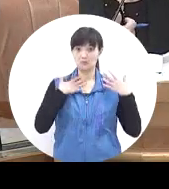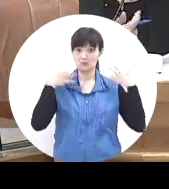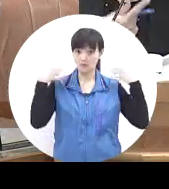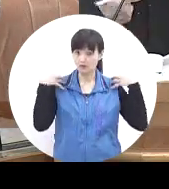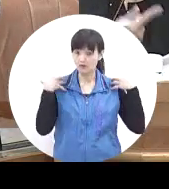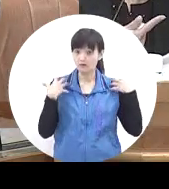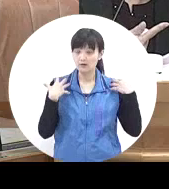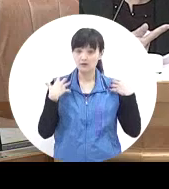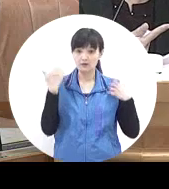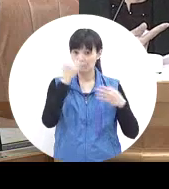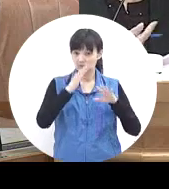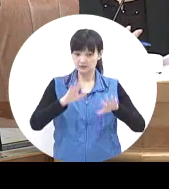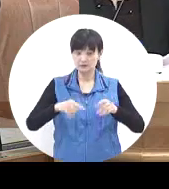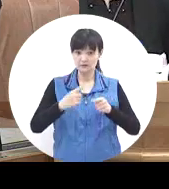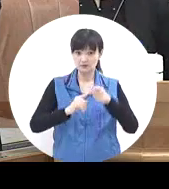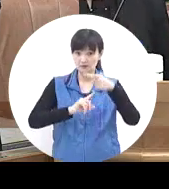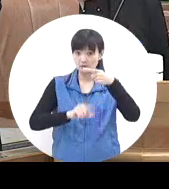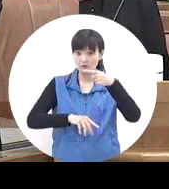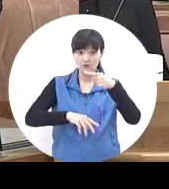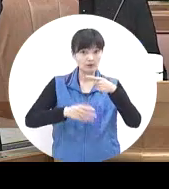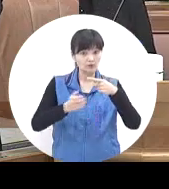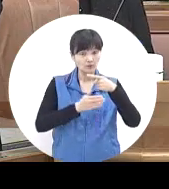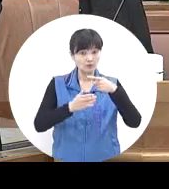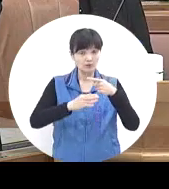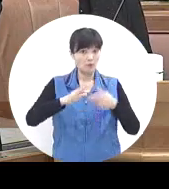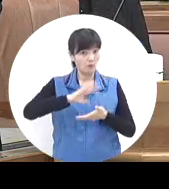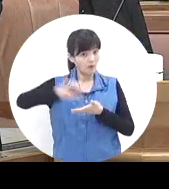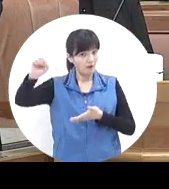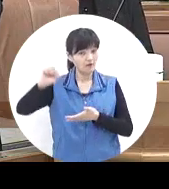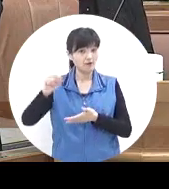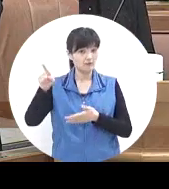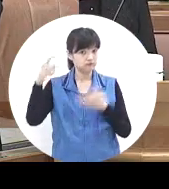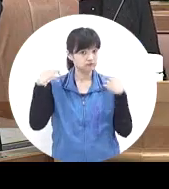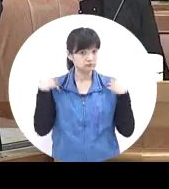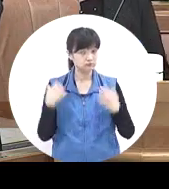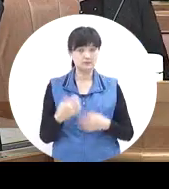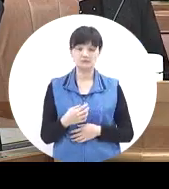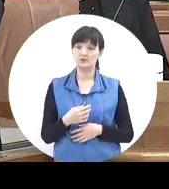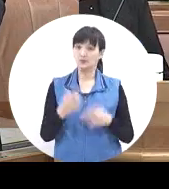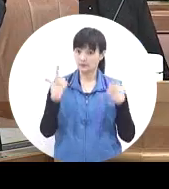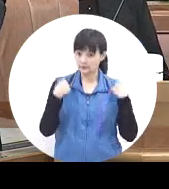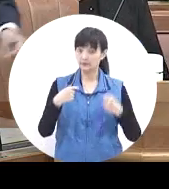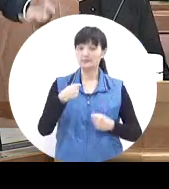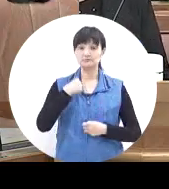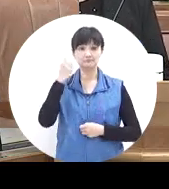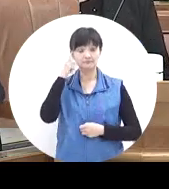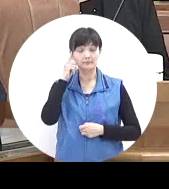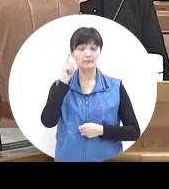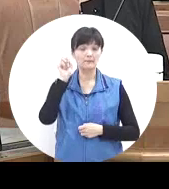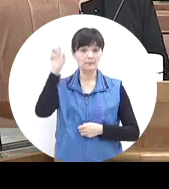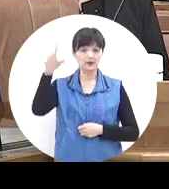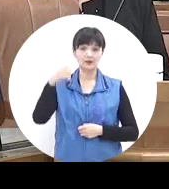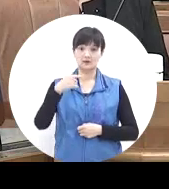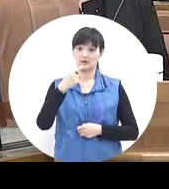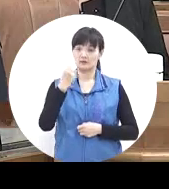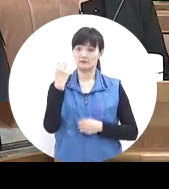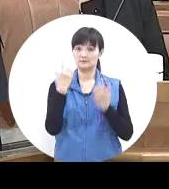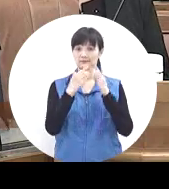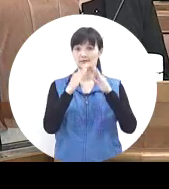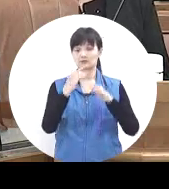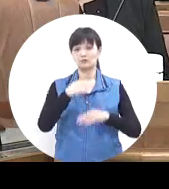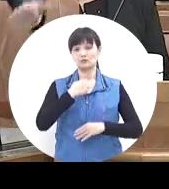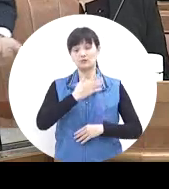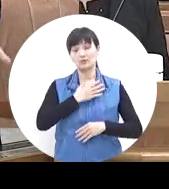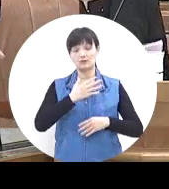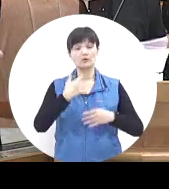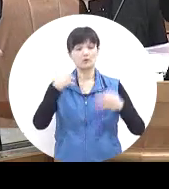你干嘛这么奇怪啊？ 我嘛希望讲，阮本来就讲，阮来做啊。啊，但是即马中央 你可以做，你嘛生气啊，叫中央好